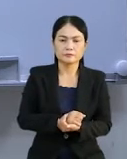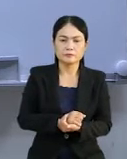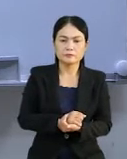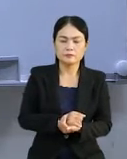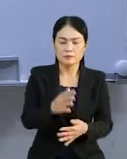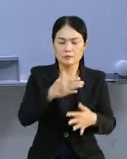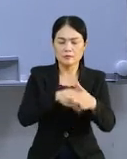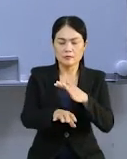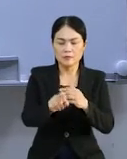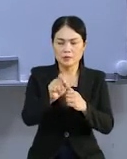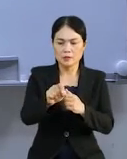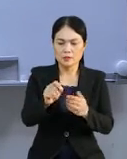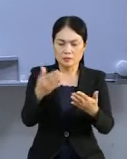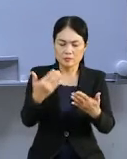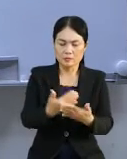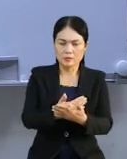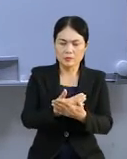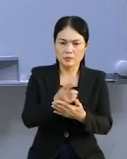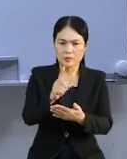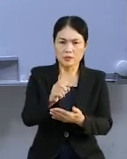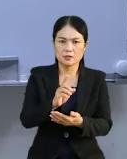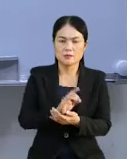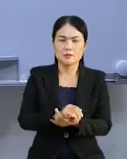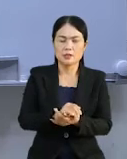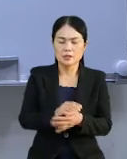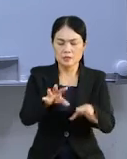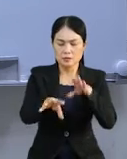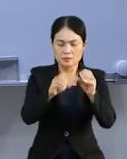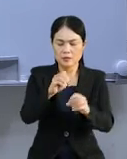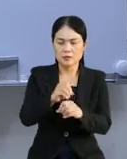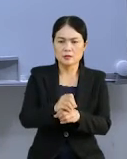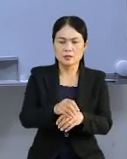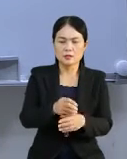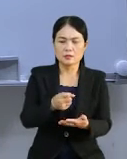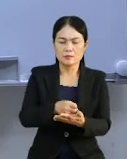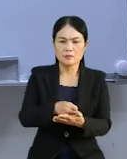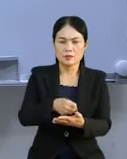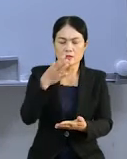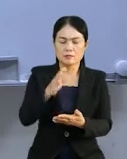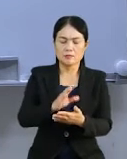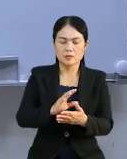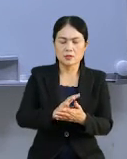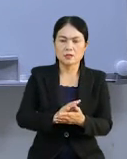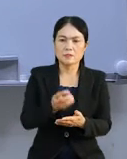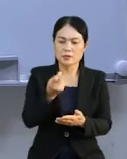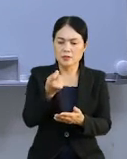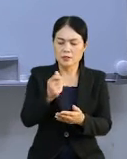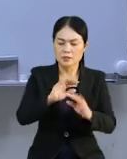dương nâng châu tới chùm nội thầm mây mùi tiết cứ ca sắc xa từ lớn đầm lái prạ xạ rộng